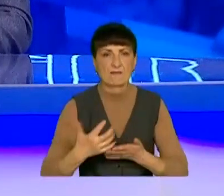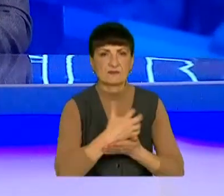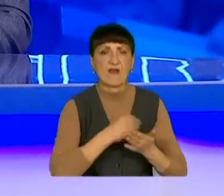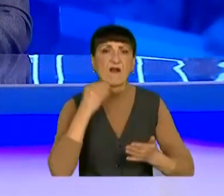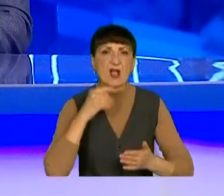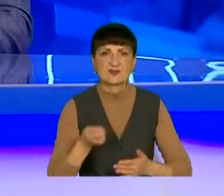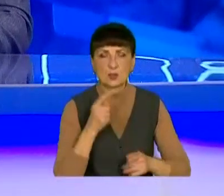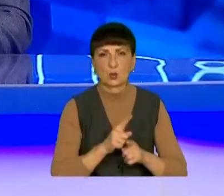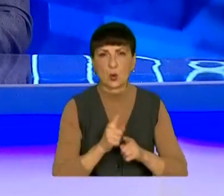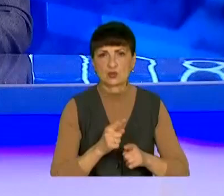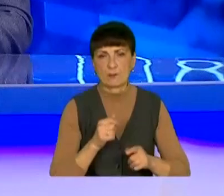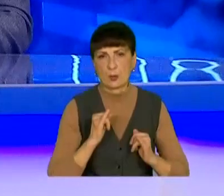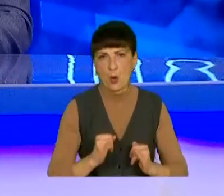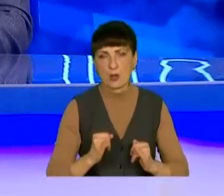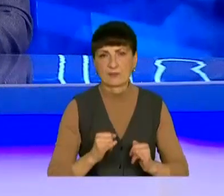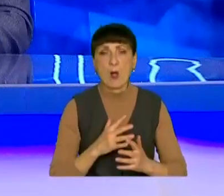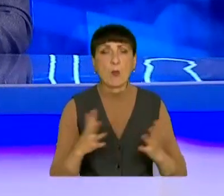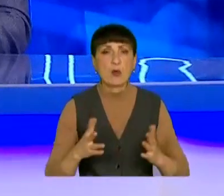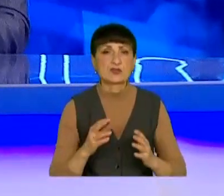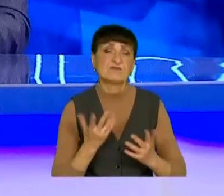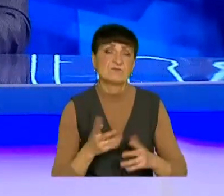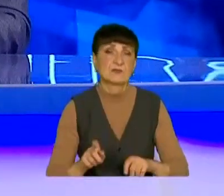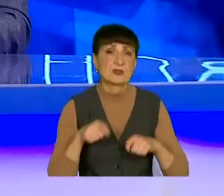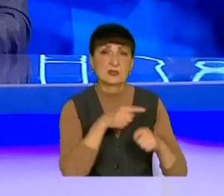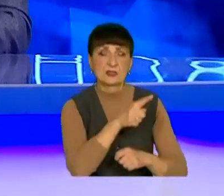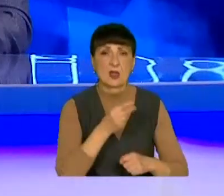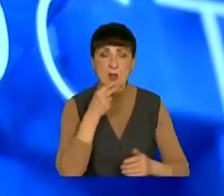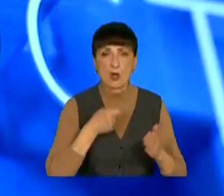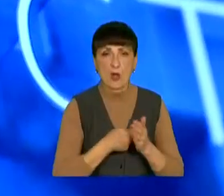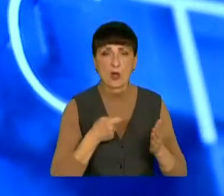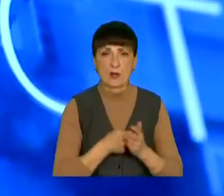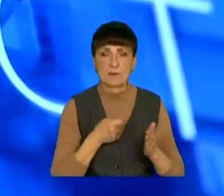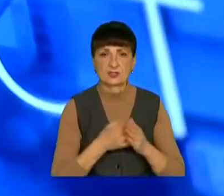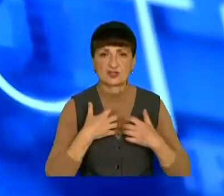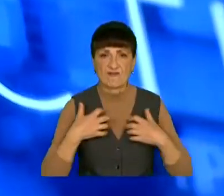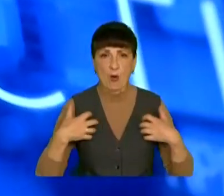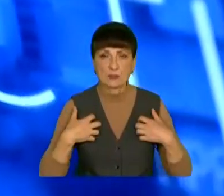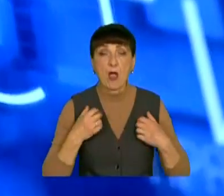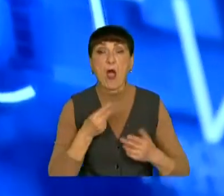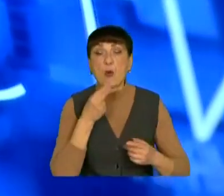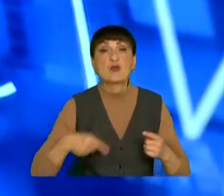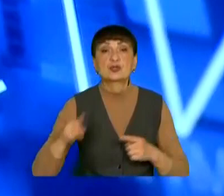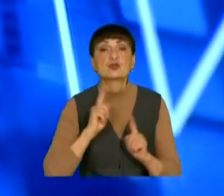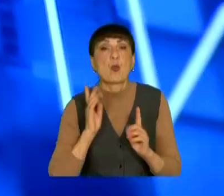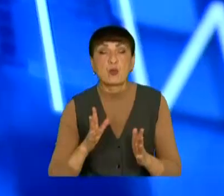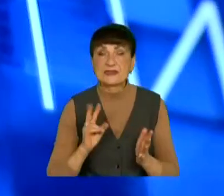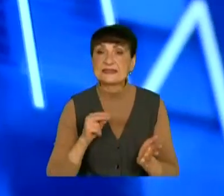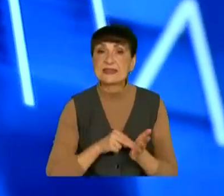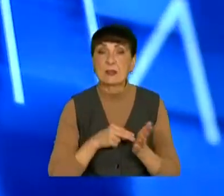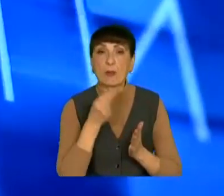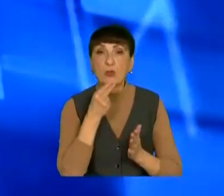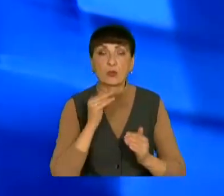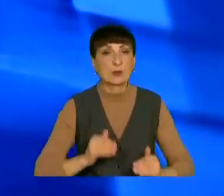качество зерна. Большая часть пойдет на фураж. Как это повлияет на продовольственную безопасность и что будет с ценами на